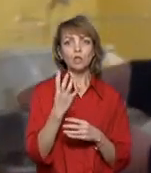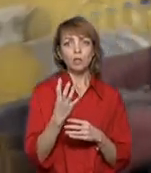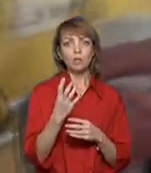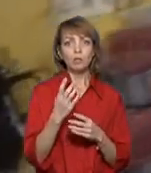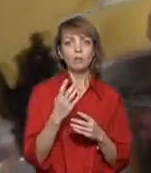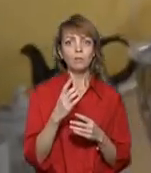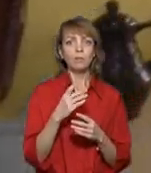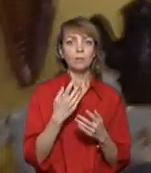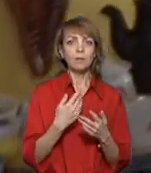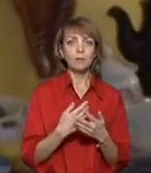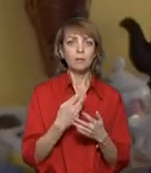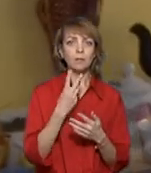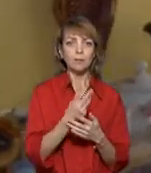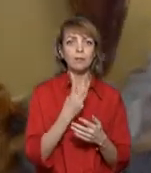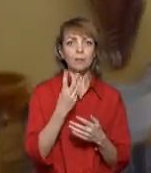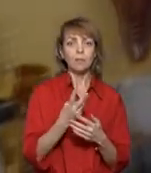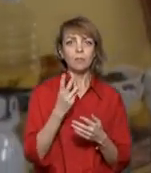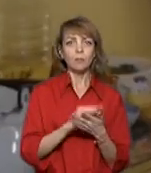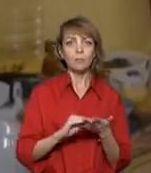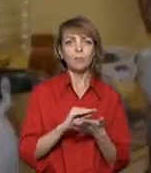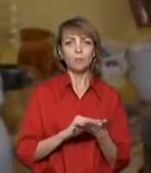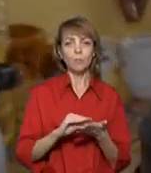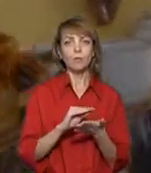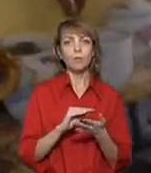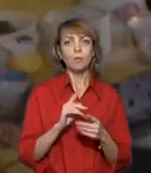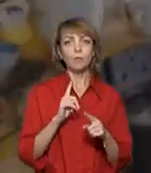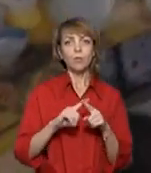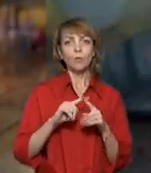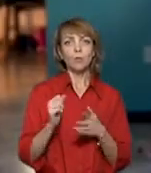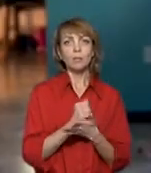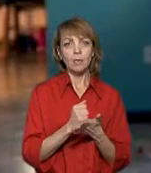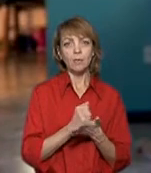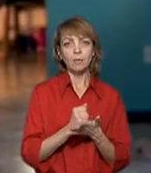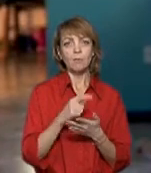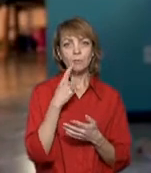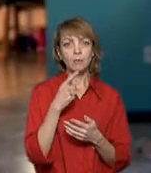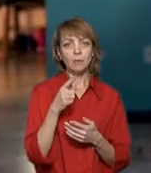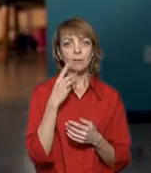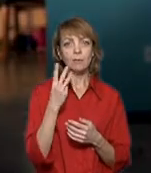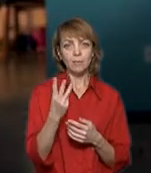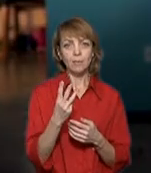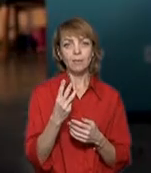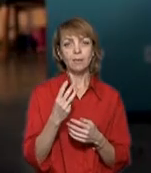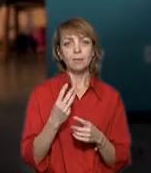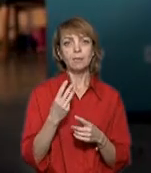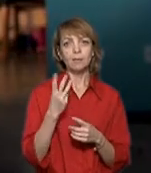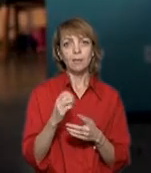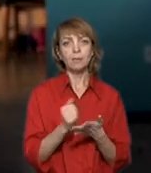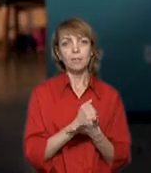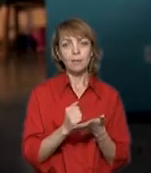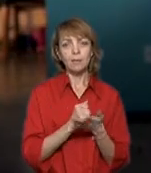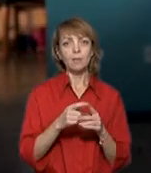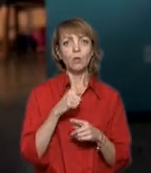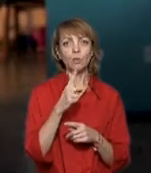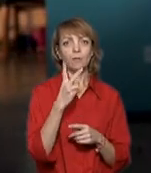3? 3, 3. А ми моркву терли. Кажу, о, цифра, кажу, 3. 3, 3. Кажу,